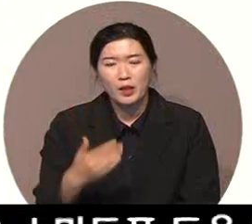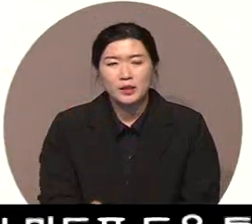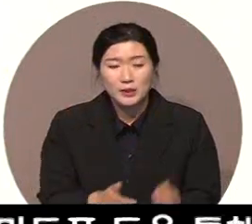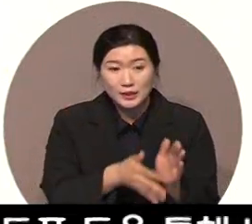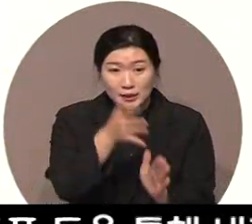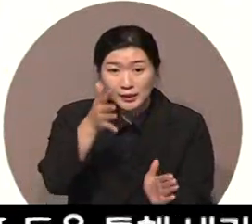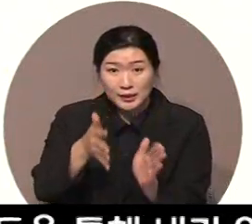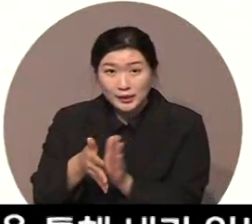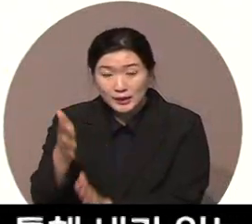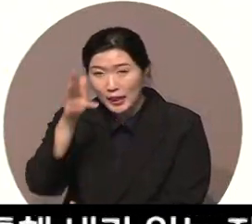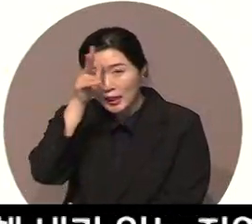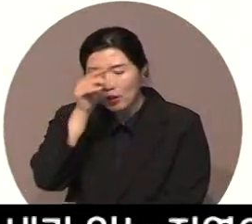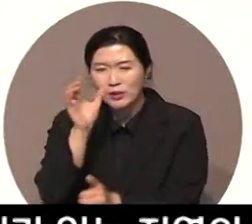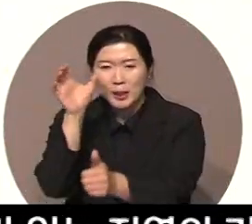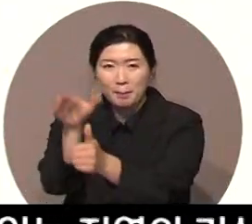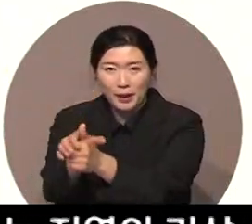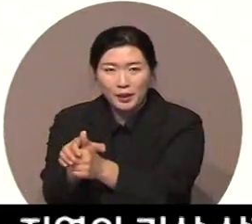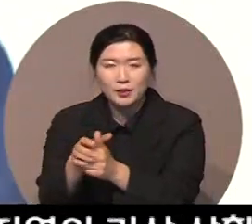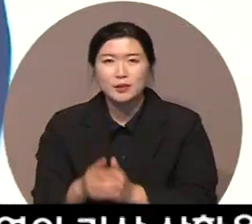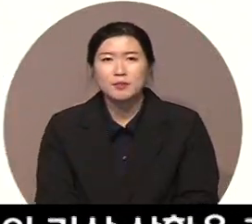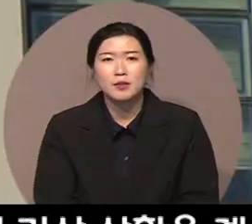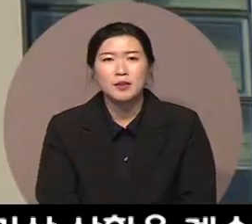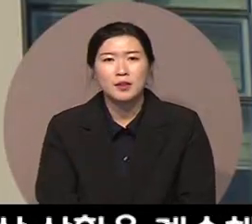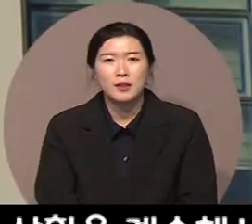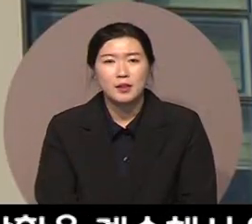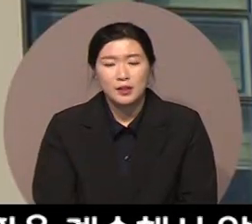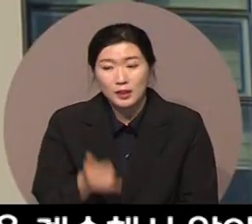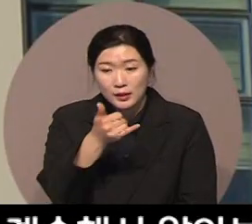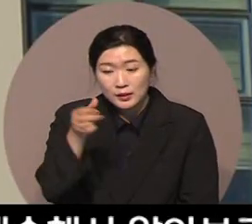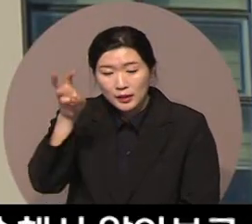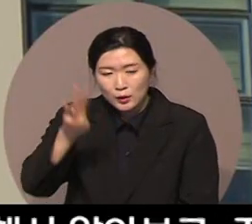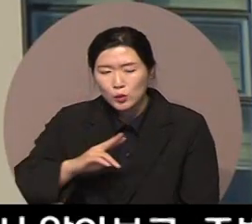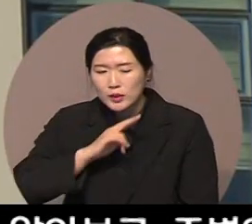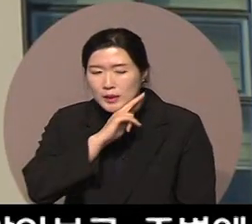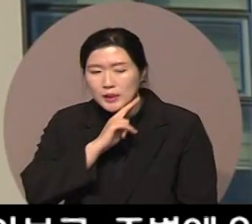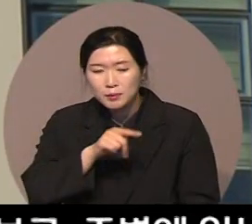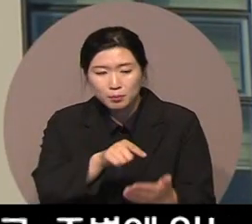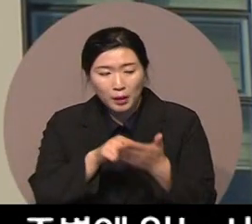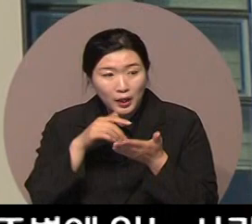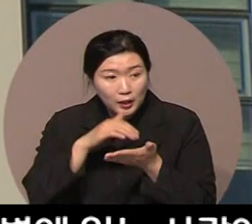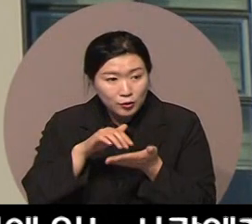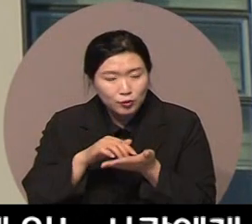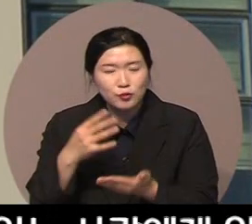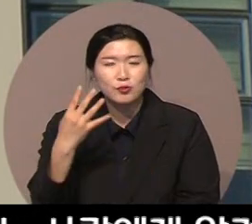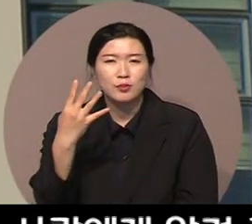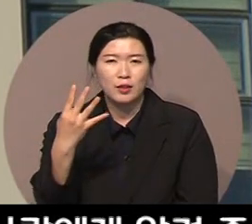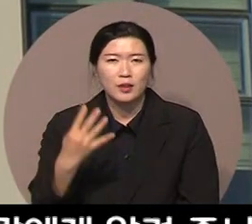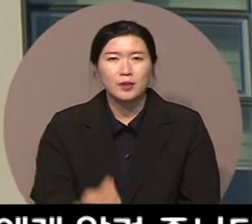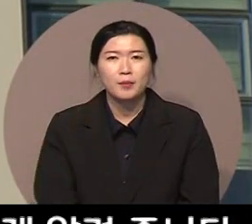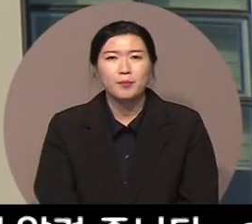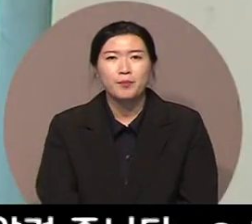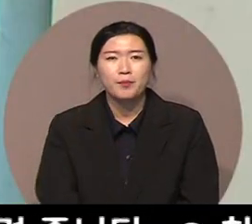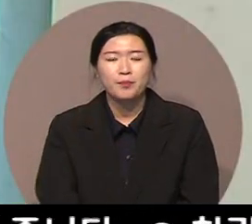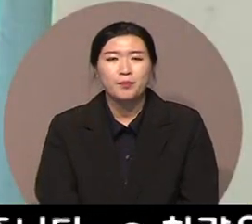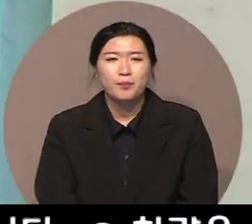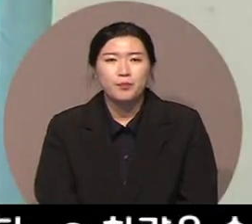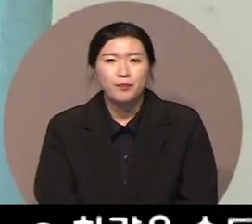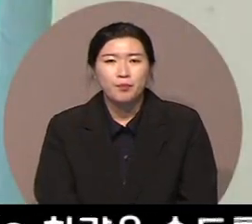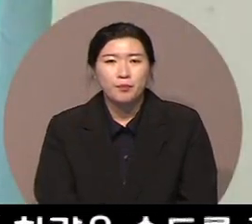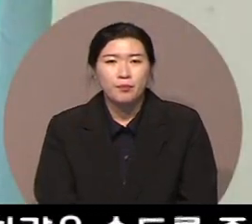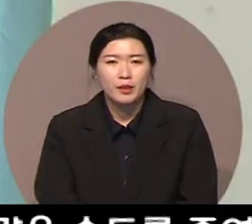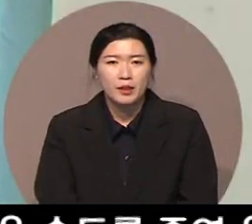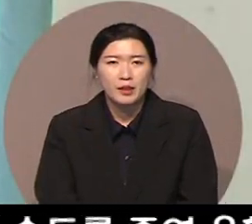각 지자체가 경찰에 수사 의뢰했습니다 세종시에서도 4건에 대한 수사 의뢰를 검토하고 있습니다